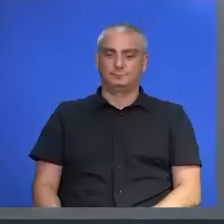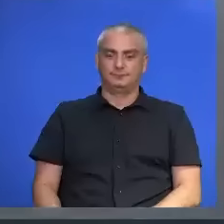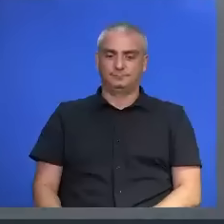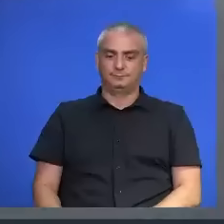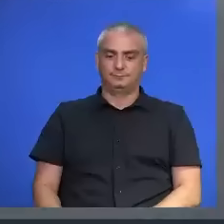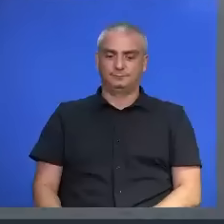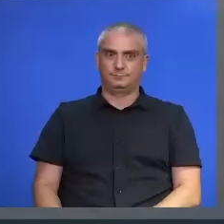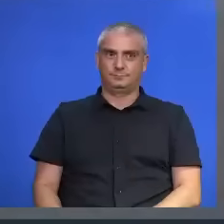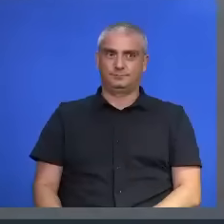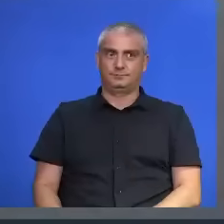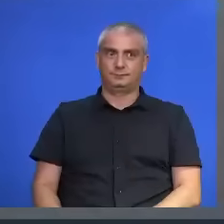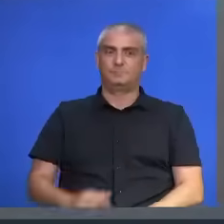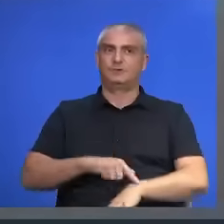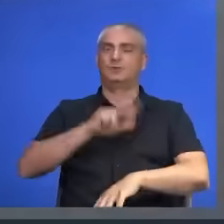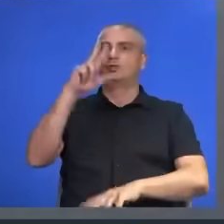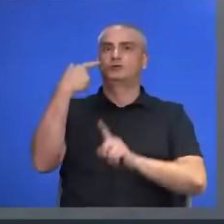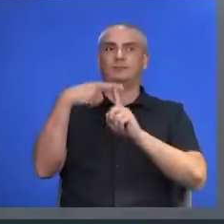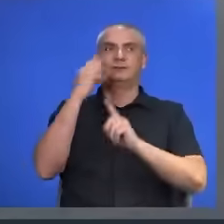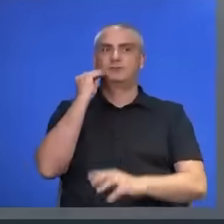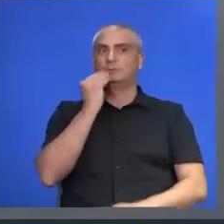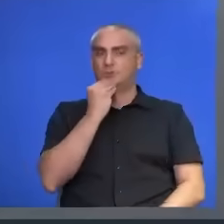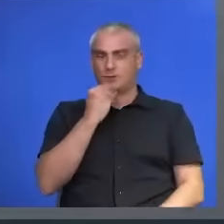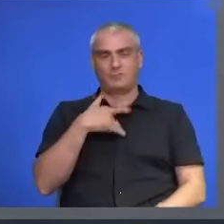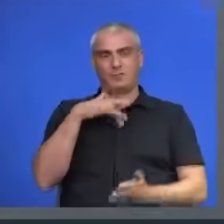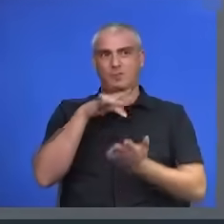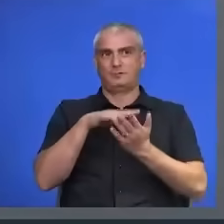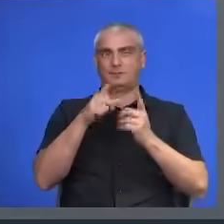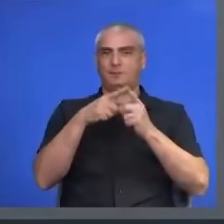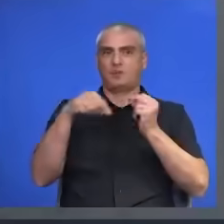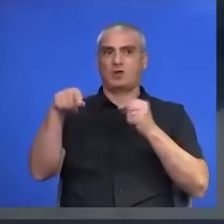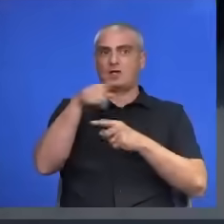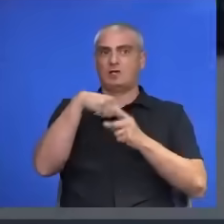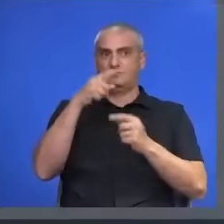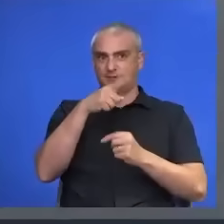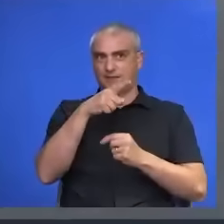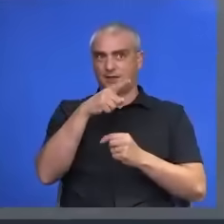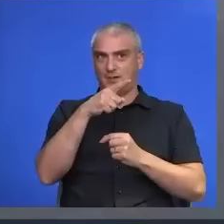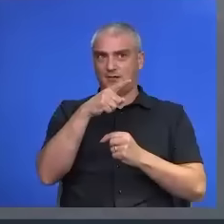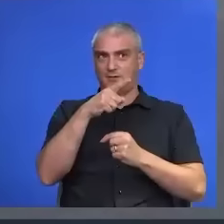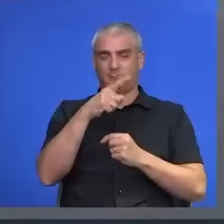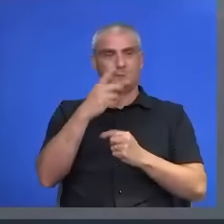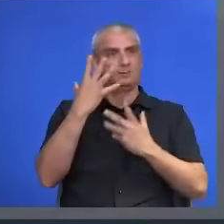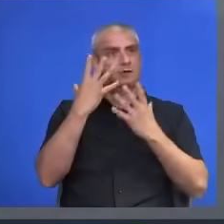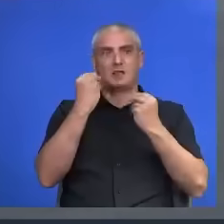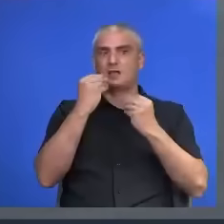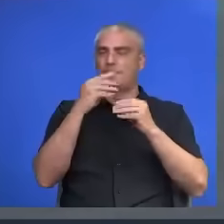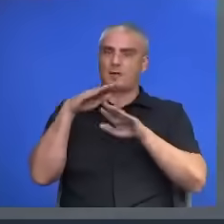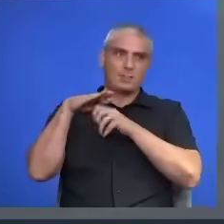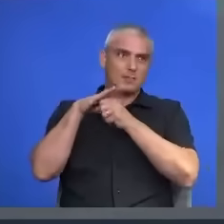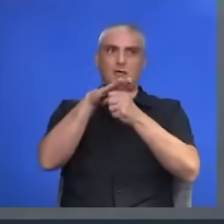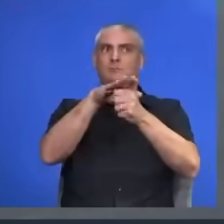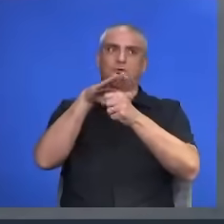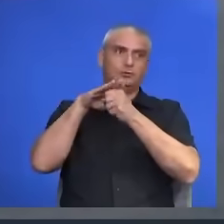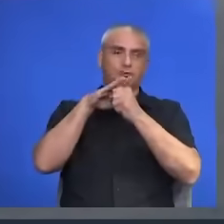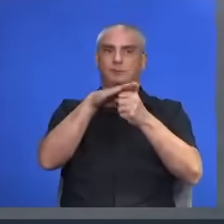שלוש וחצי אחר הצהריים אנחנו נמצאים בעוטף בשורה של נגמשים וכוחות נכנסים